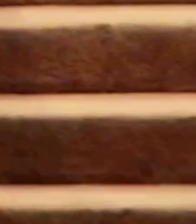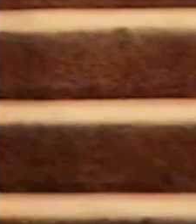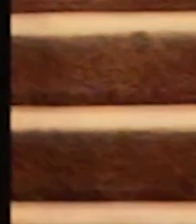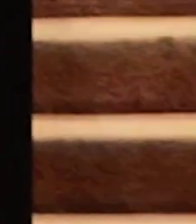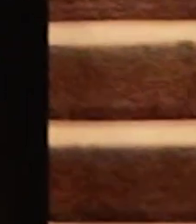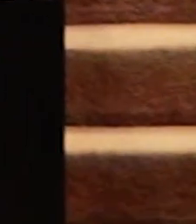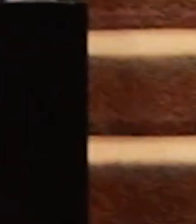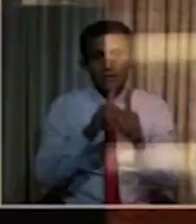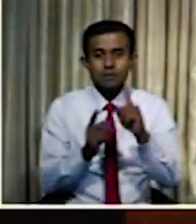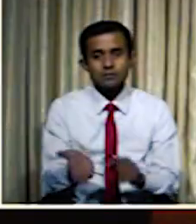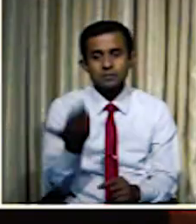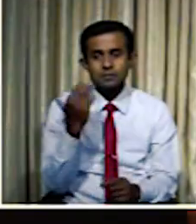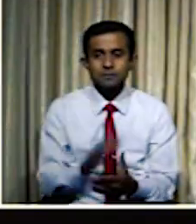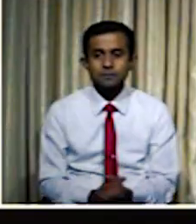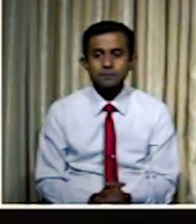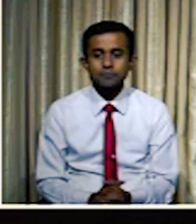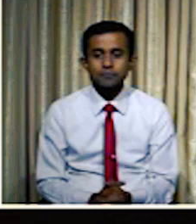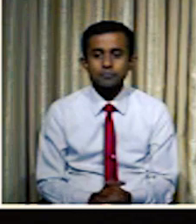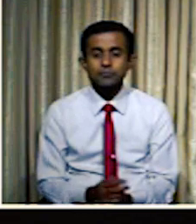කතා කරන්නද තුමා? එතකොට